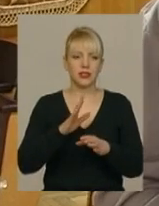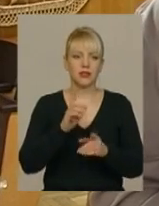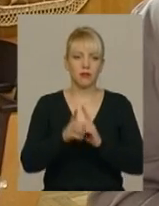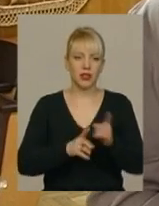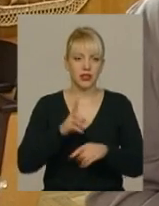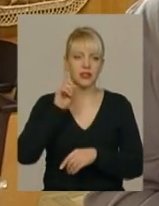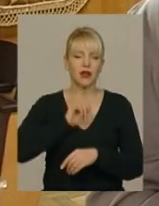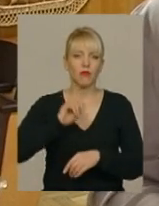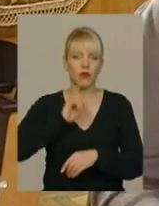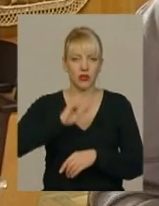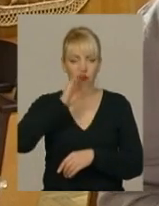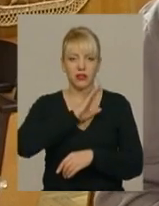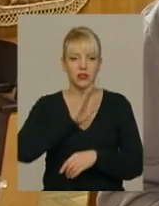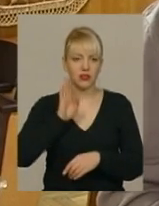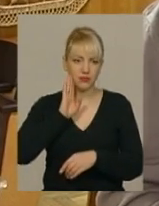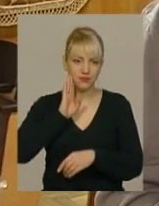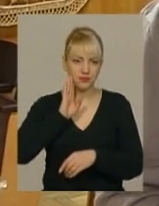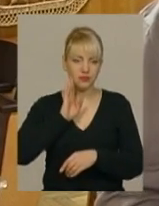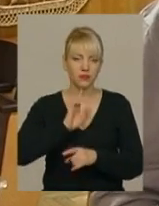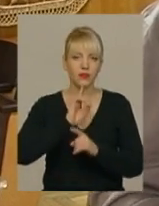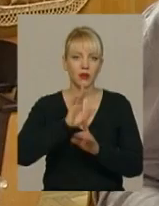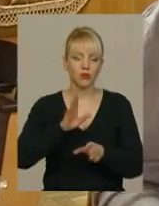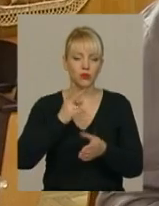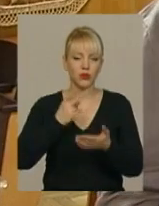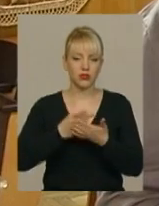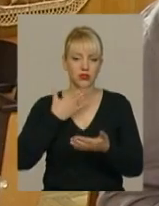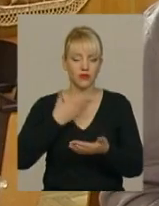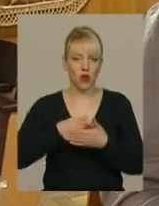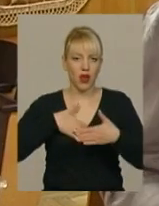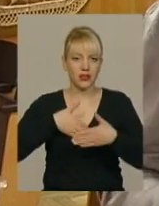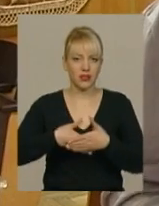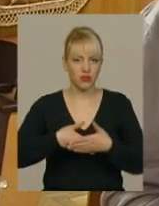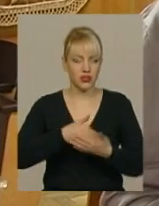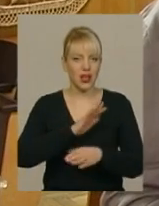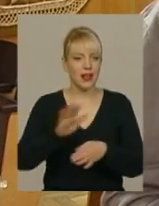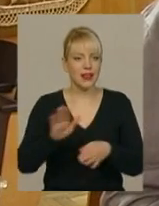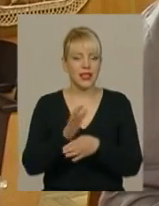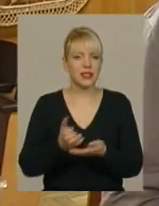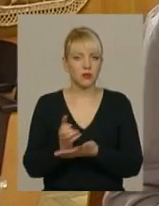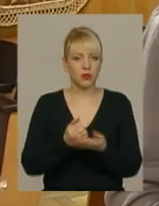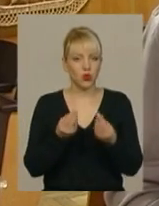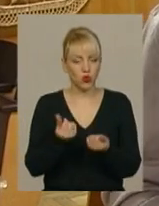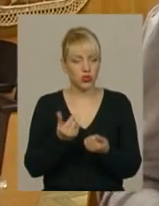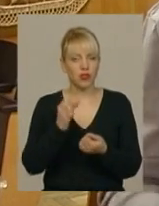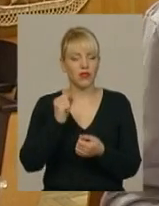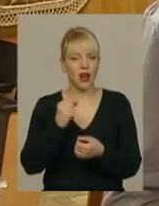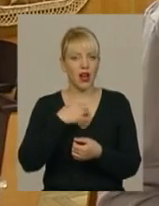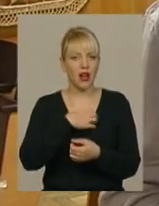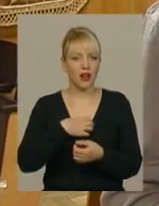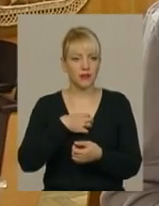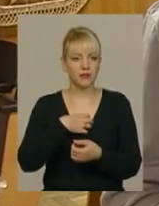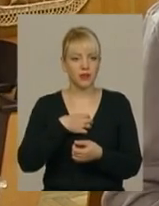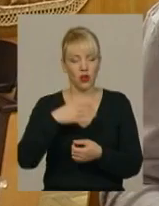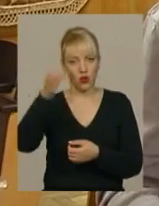поки батьки здебільше не будуть проявляти активність не в плані збору коштів, а в плані